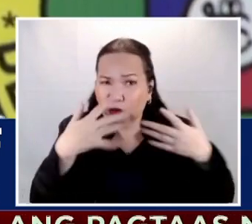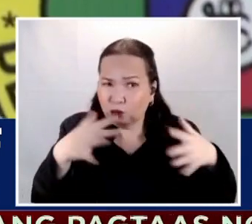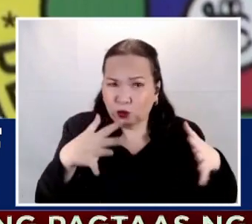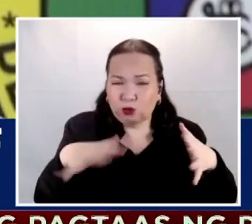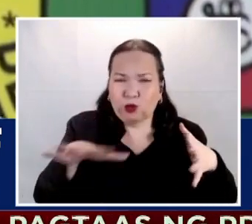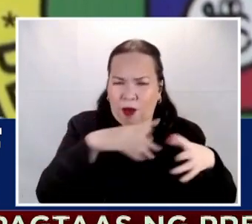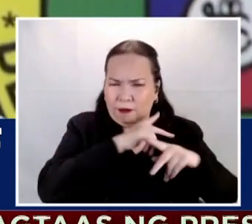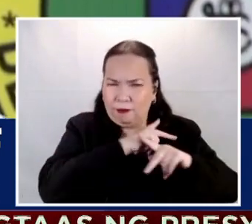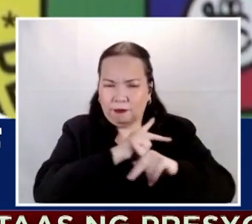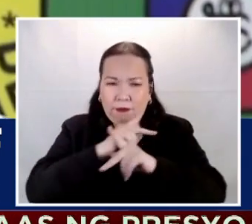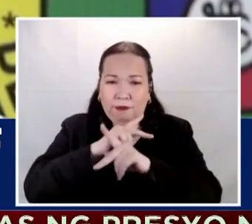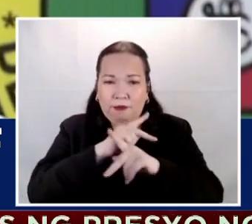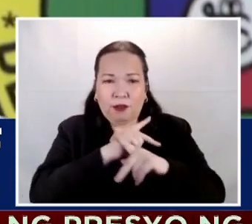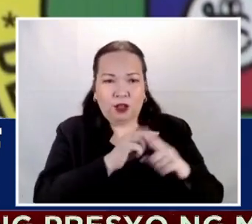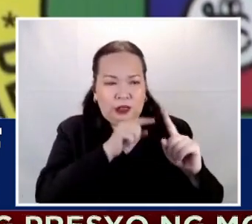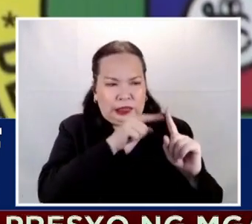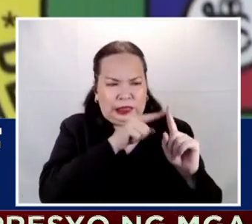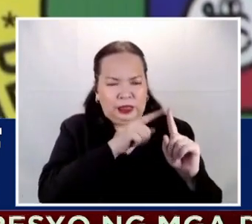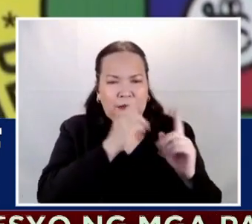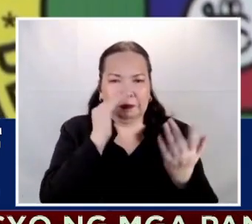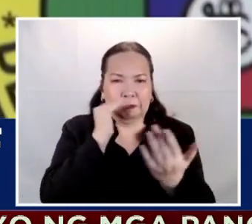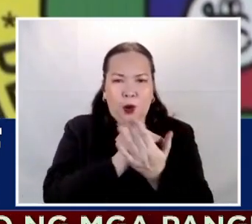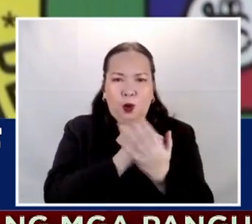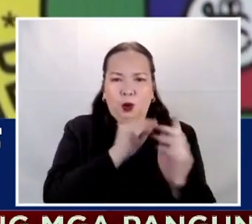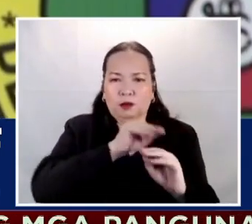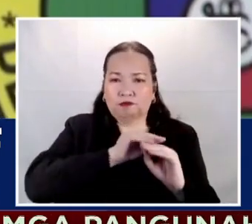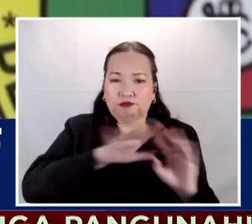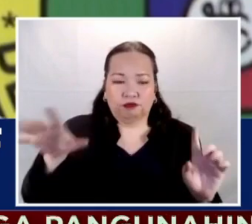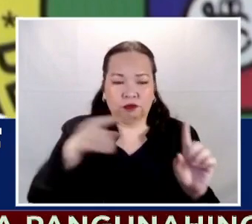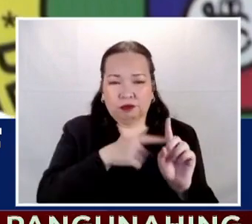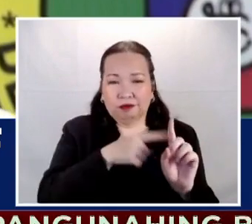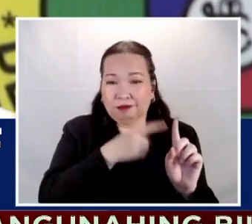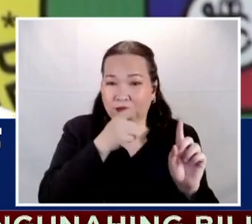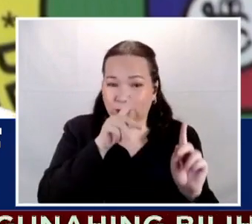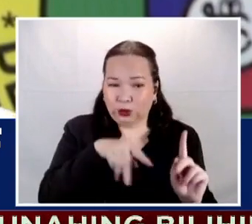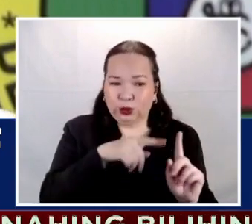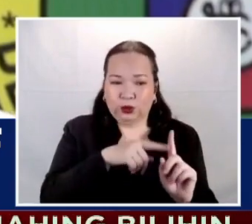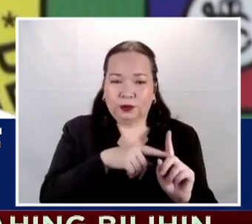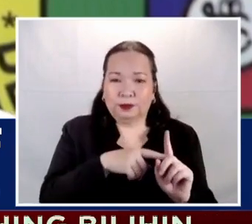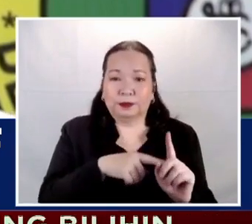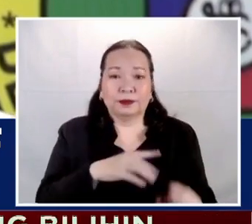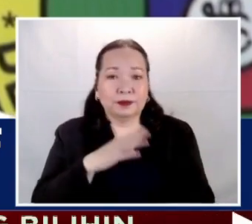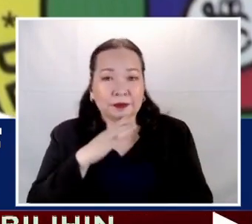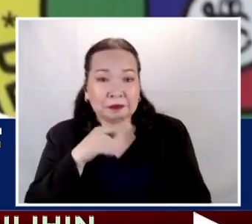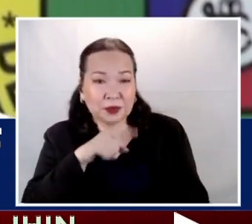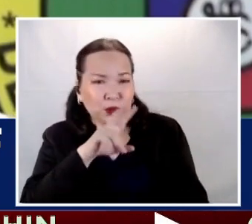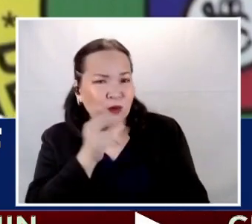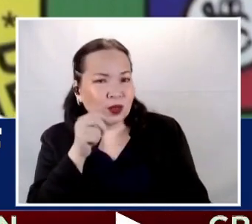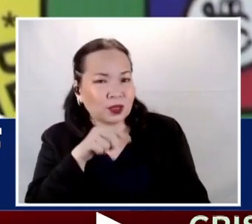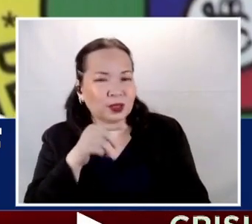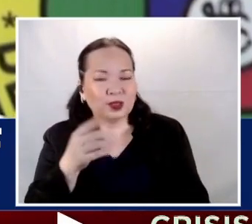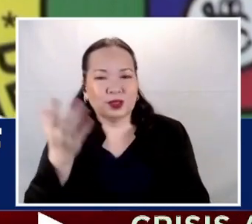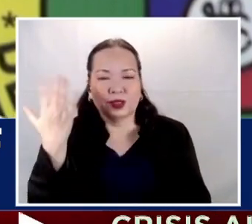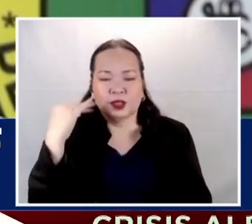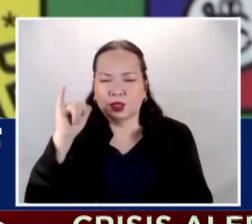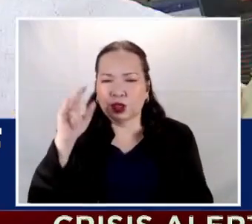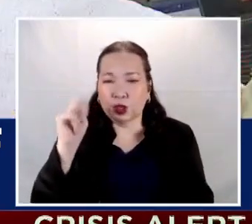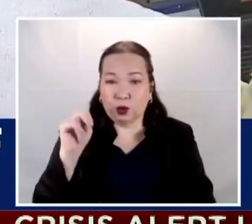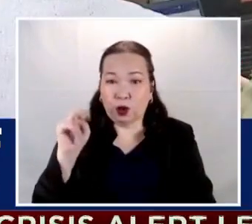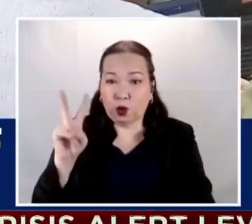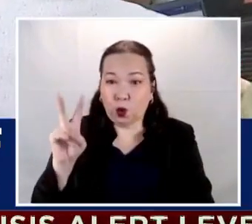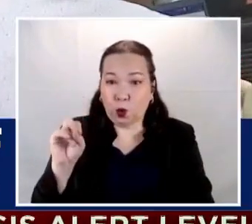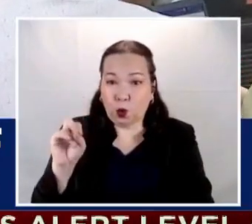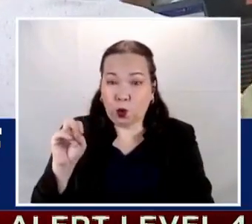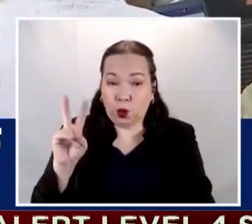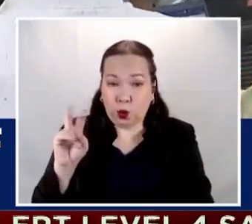taken to halt the spread of the virus. Katapusan ng Enero taong 2020, inanunsyo ng Department of Health